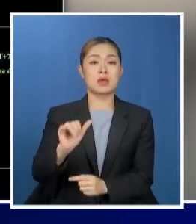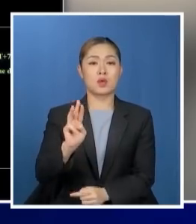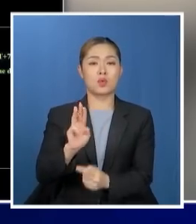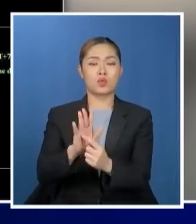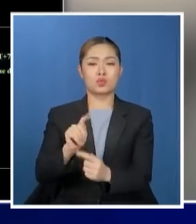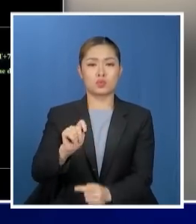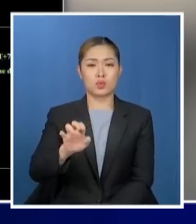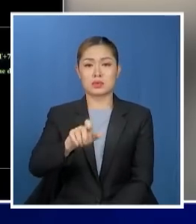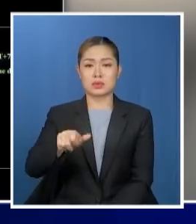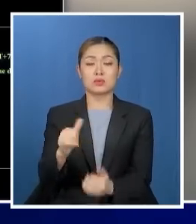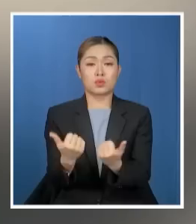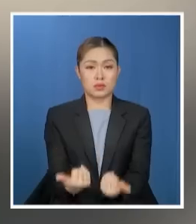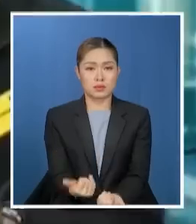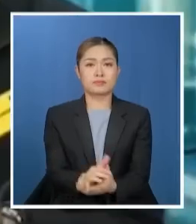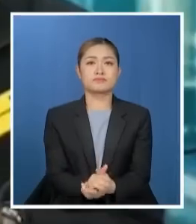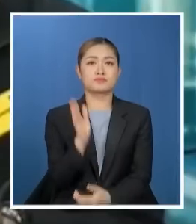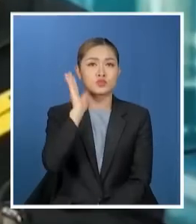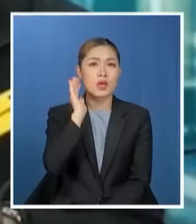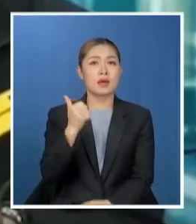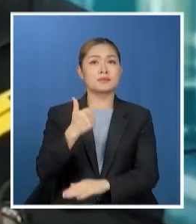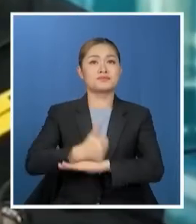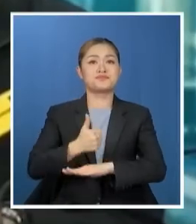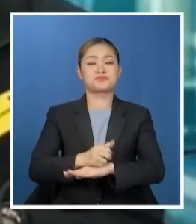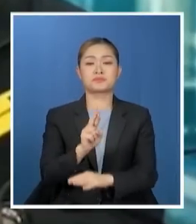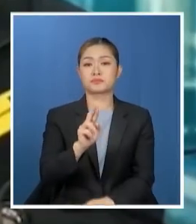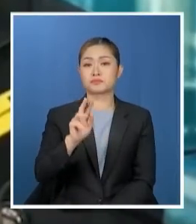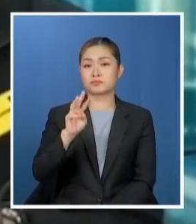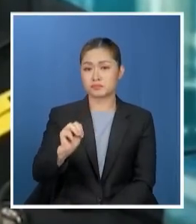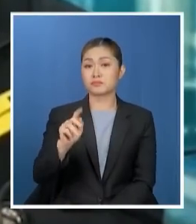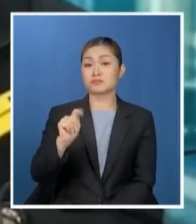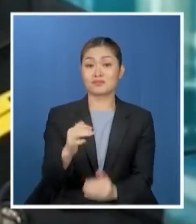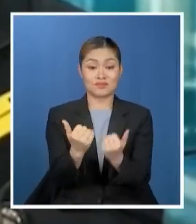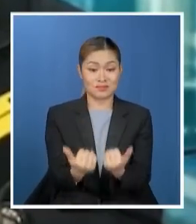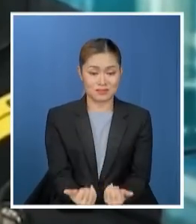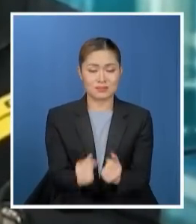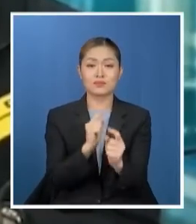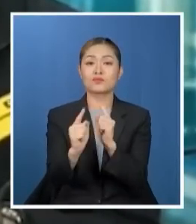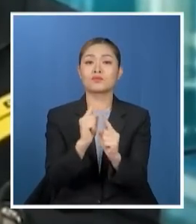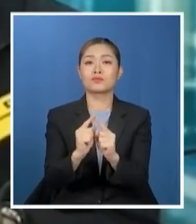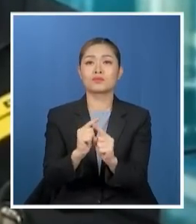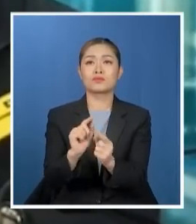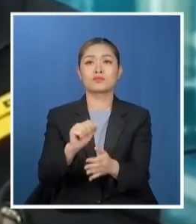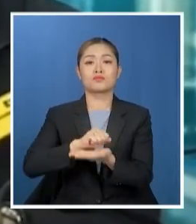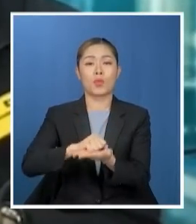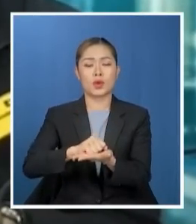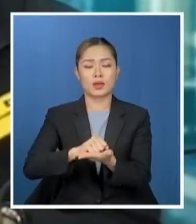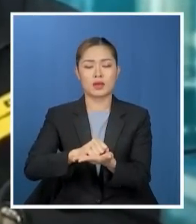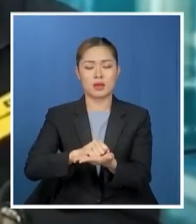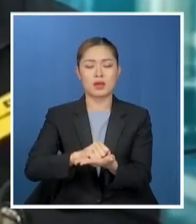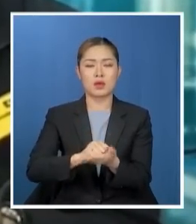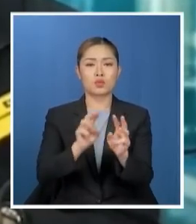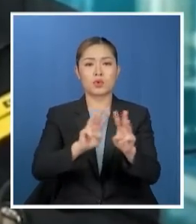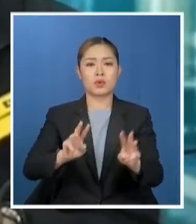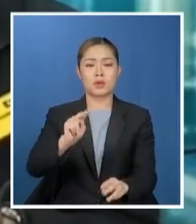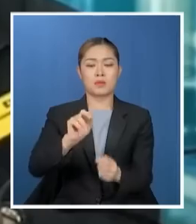ครับโดยทนชัยวุฒิบอกนะครับว่าเบื้องต้นนะเบื้องต้นติดต่อยังผู้บริการโดเมนของเว็บไซต์น